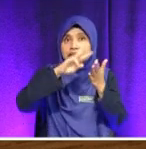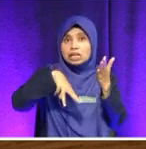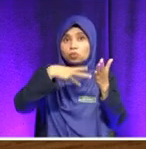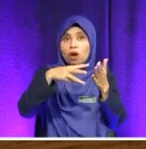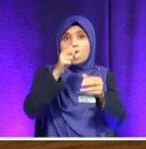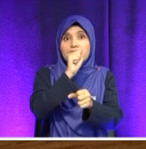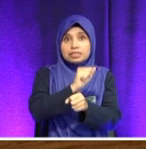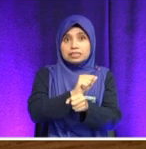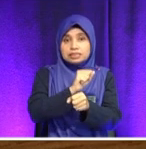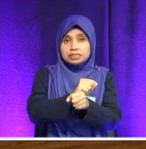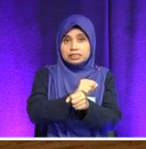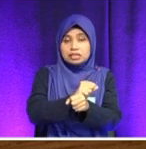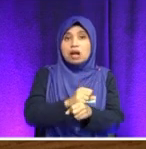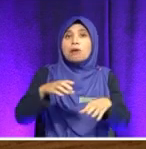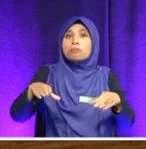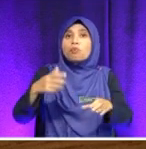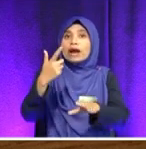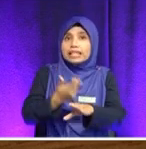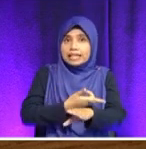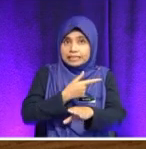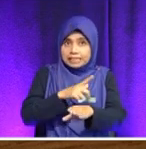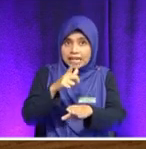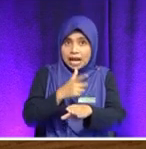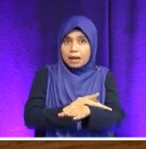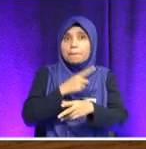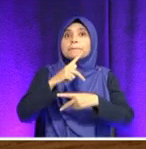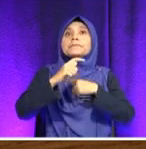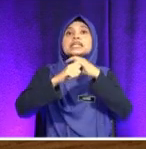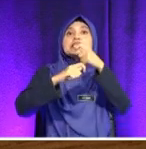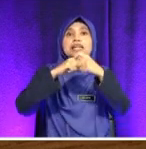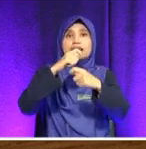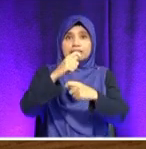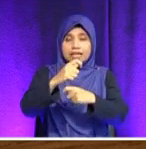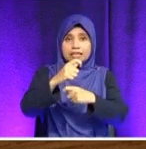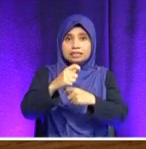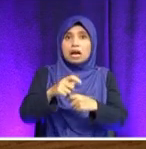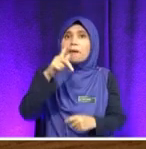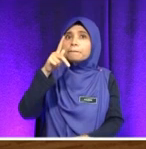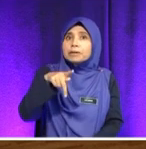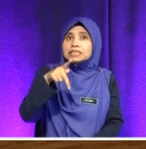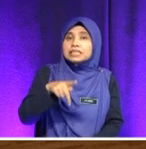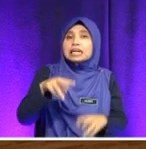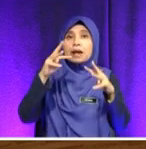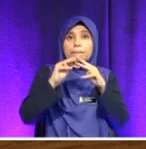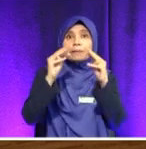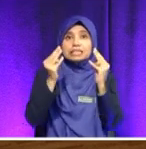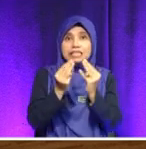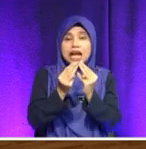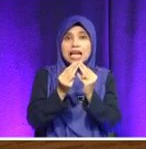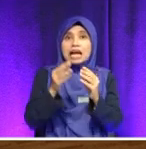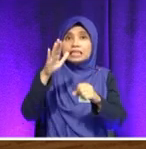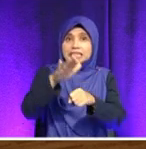mengendalikan latihan ataupun program peningkatan. Dan yang seterusnya, memastikan masalah